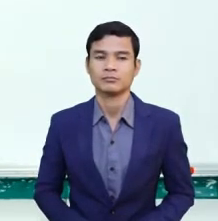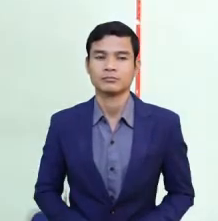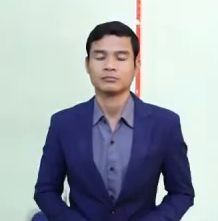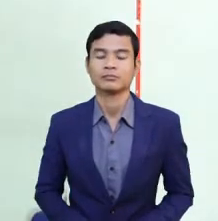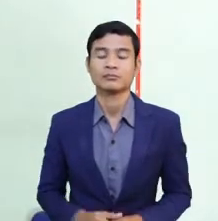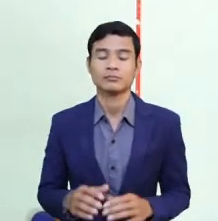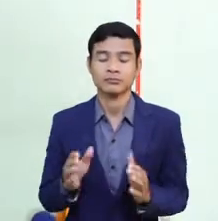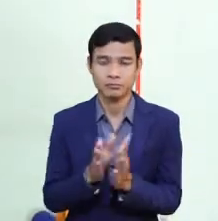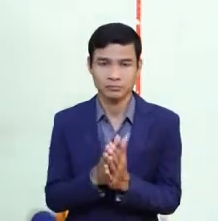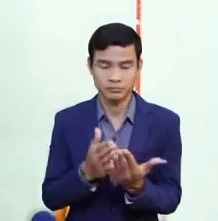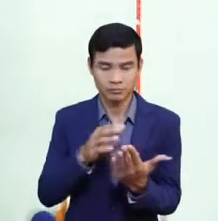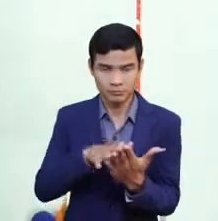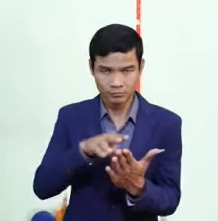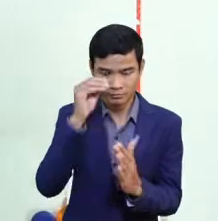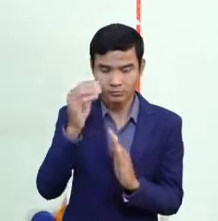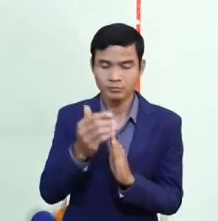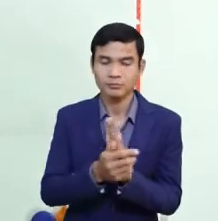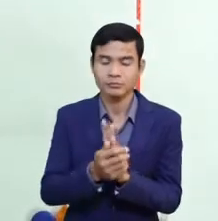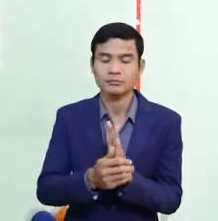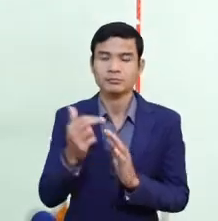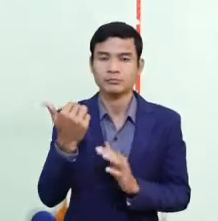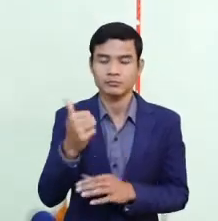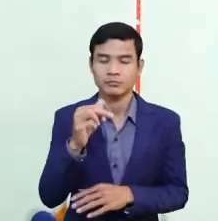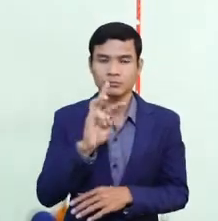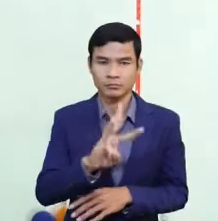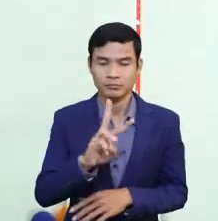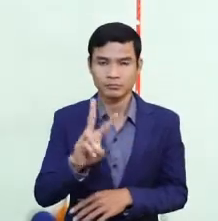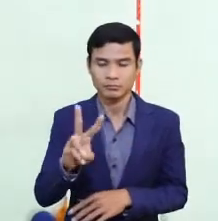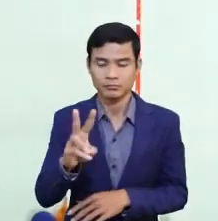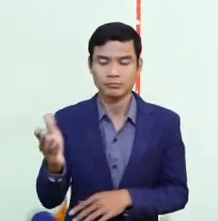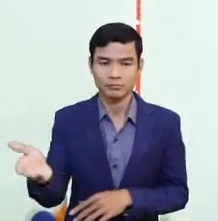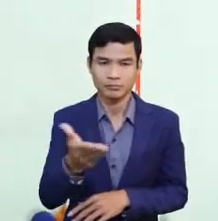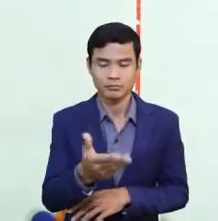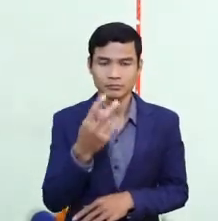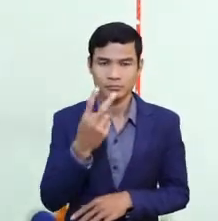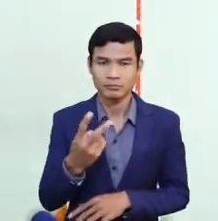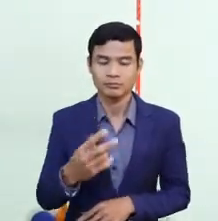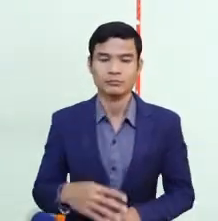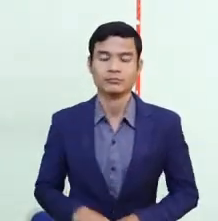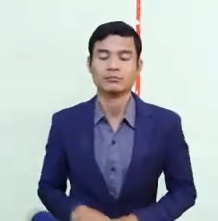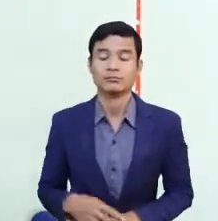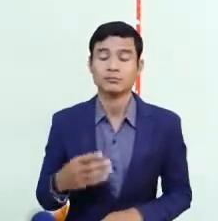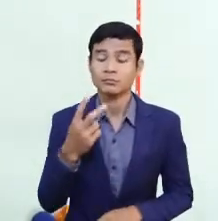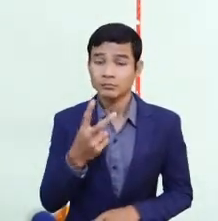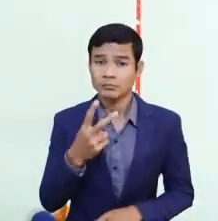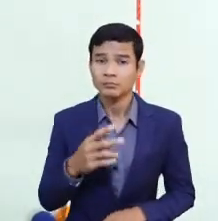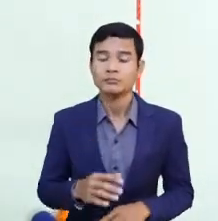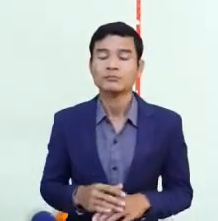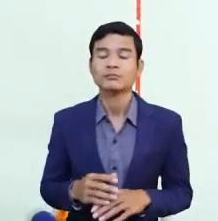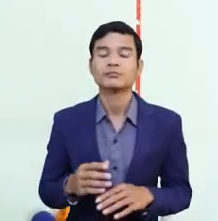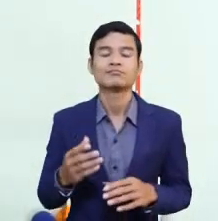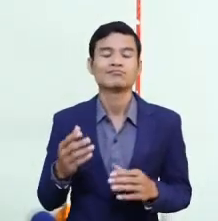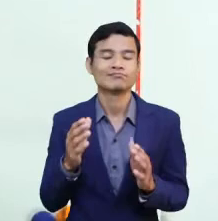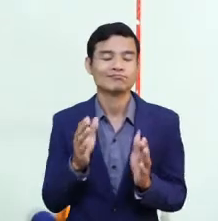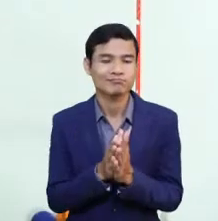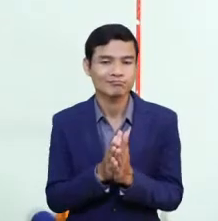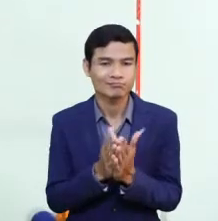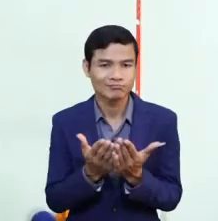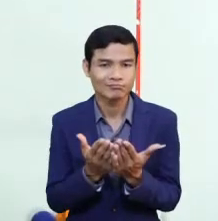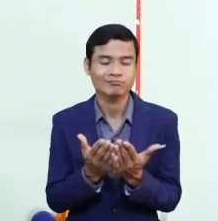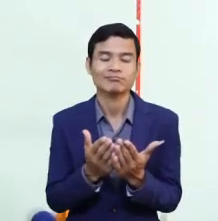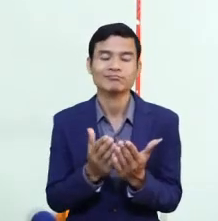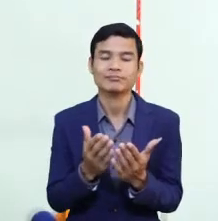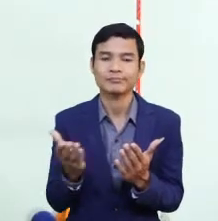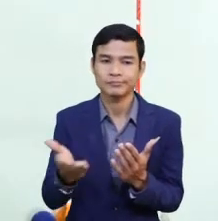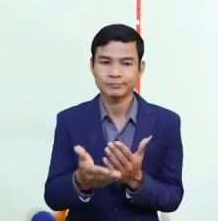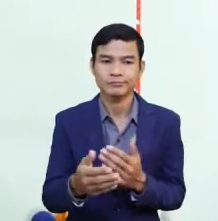Chà, con bác nơi tùm bùa tí 32. Chà, lấy con mơ. Chà, con mơ mơ con ta ta nơi con rụp. Chà, nơi